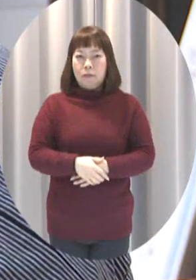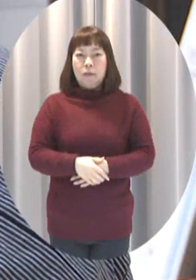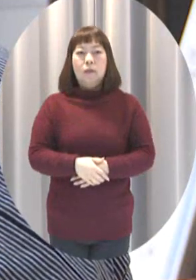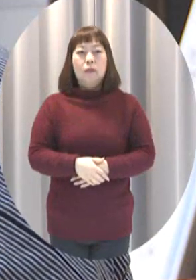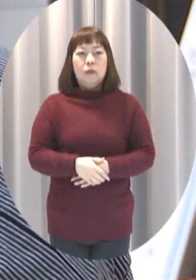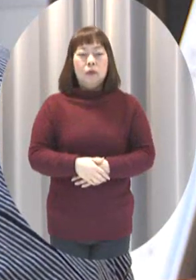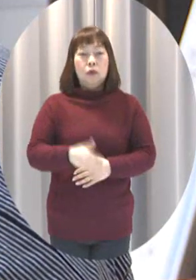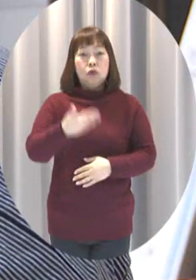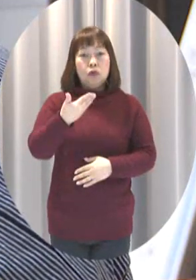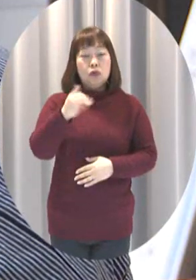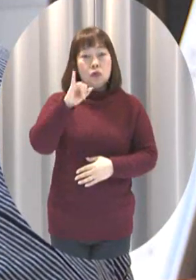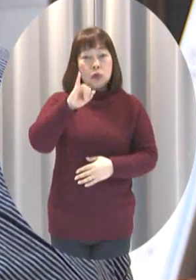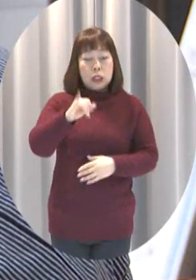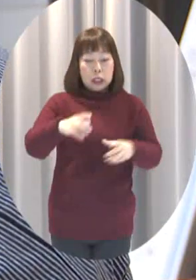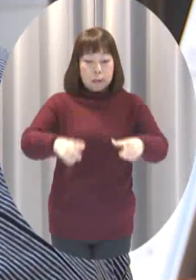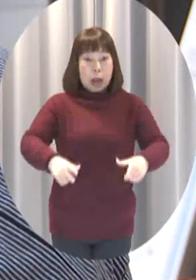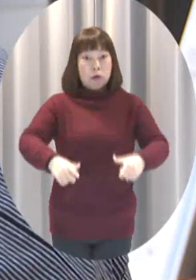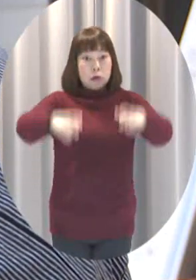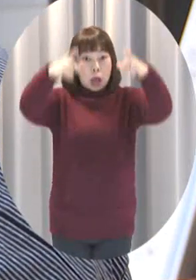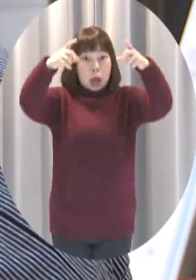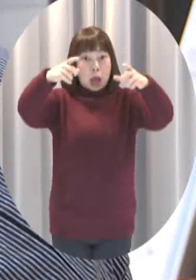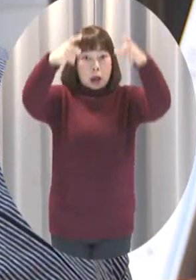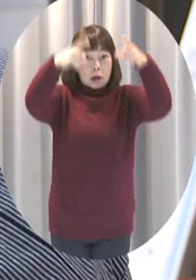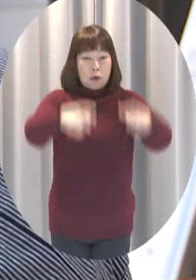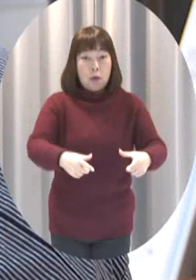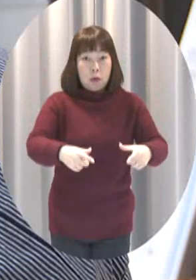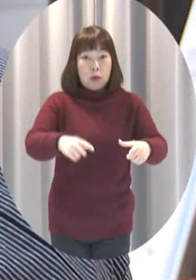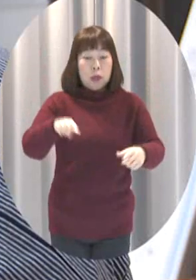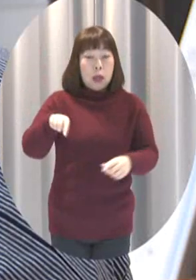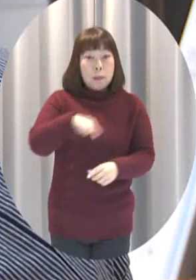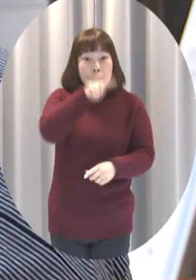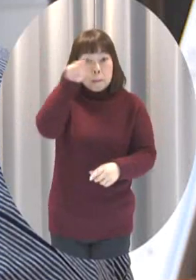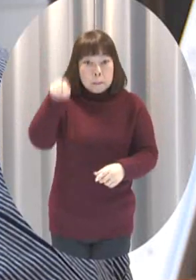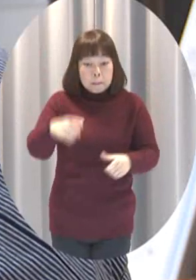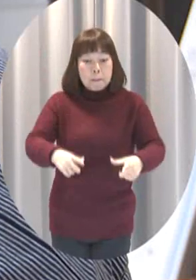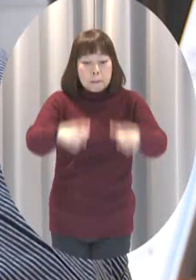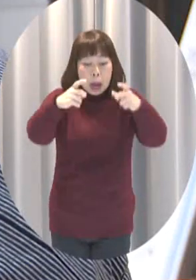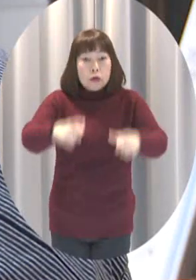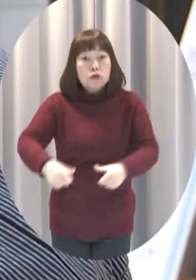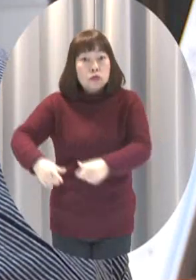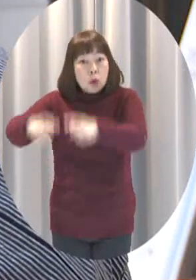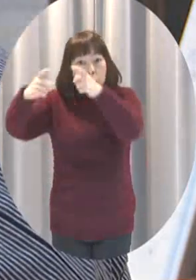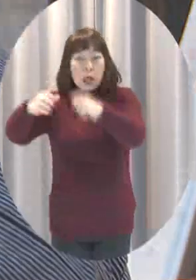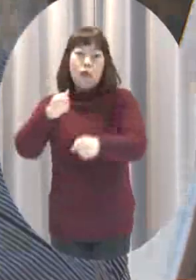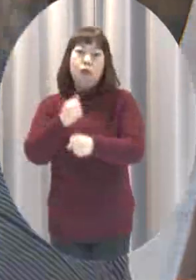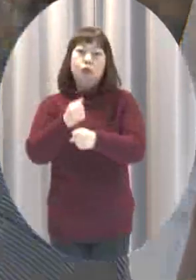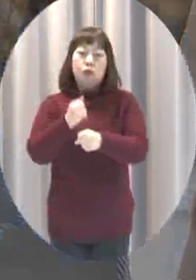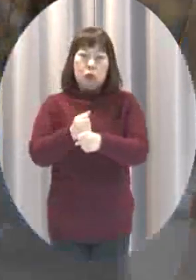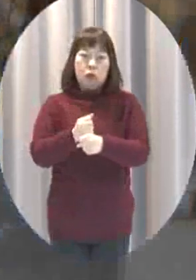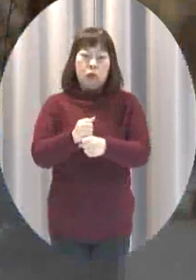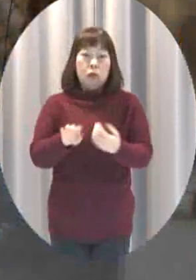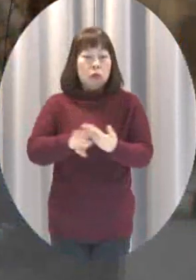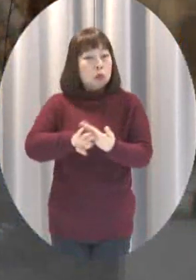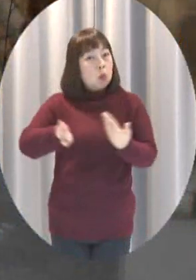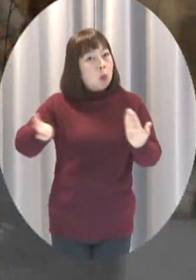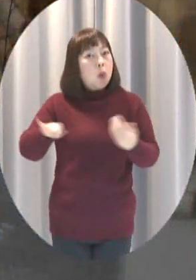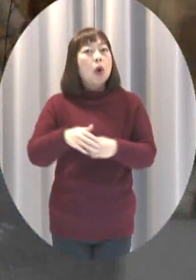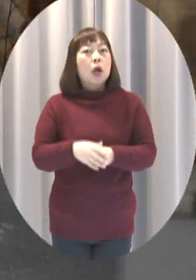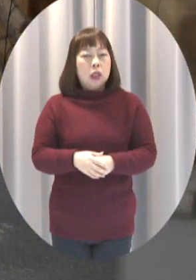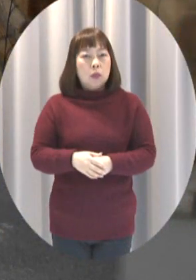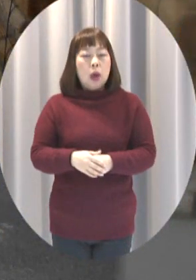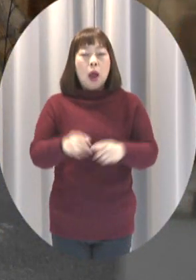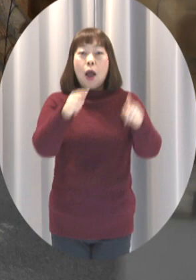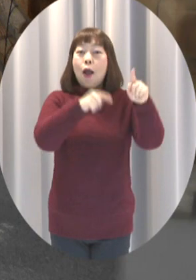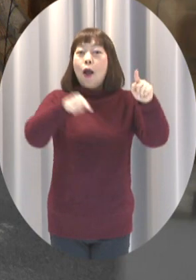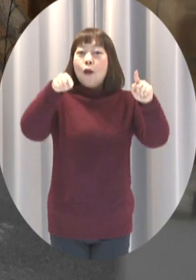杭丸太を中心に丸棒材を作っております。その他に